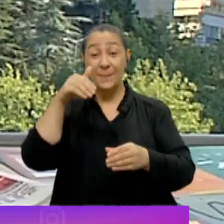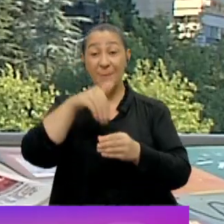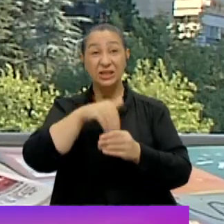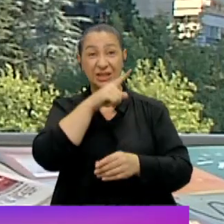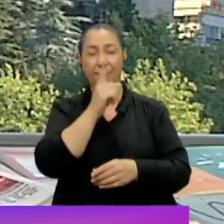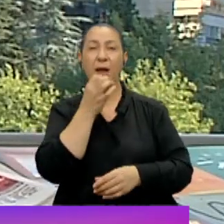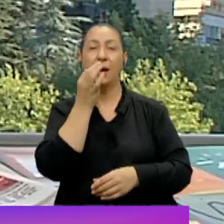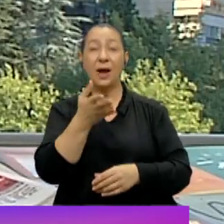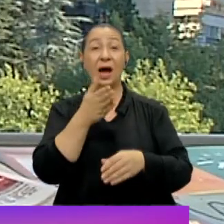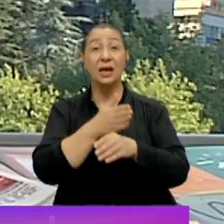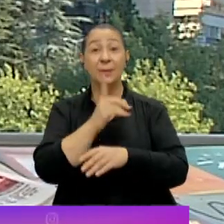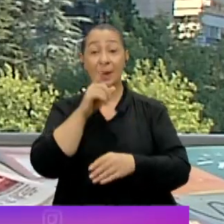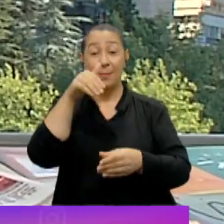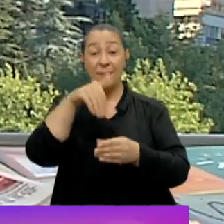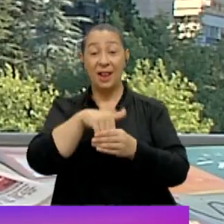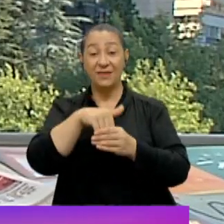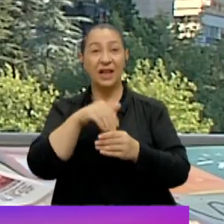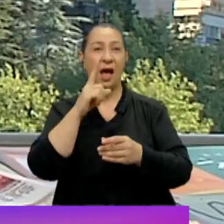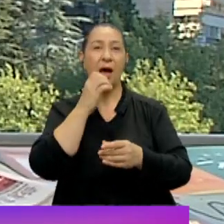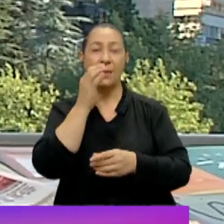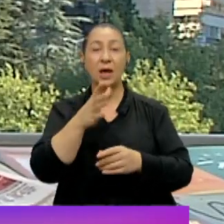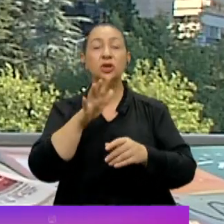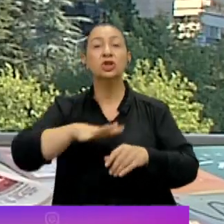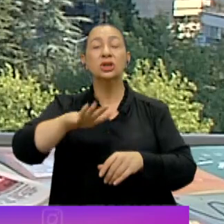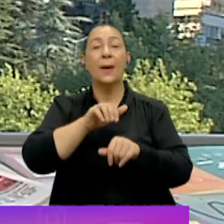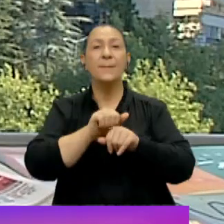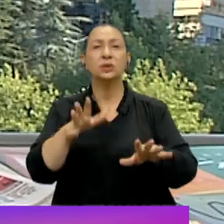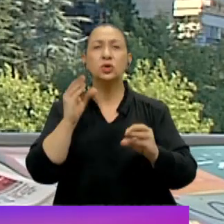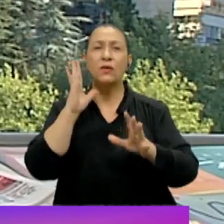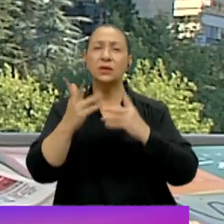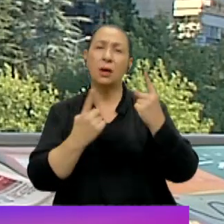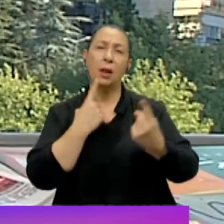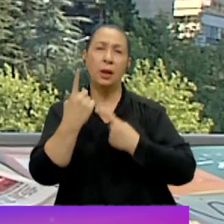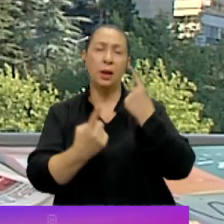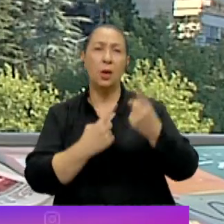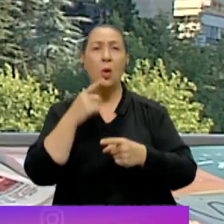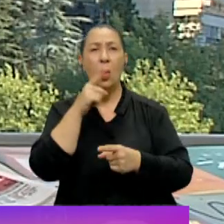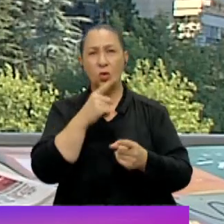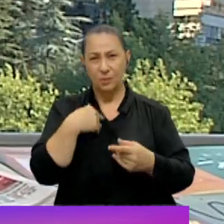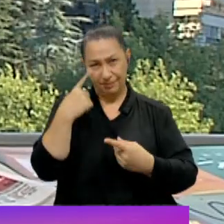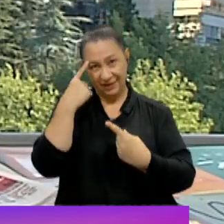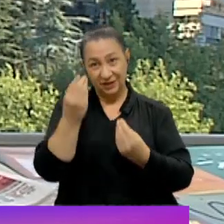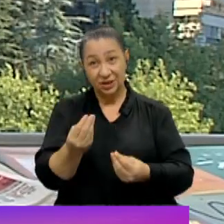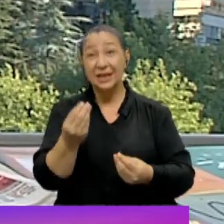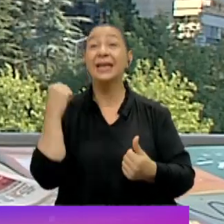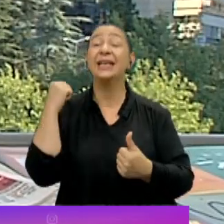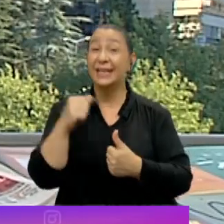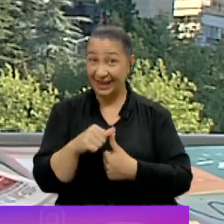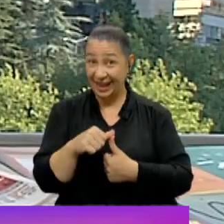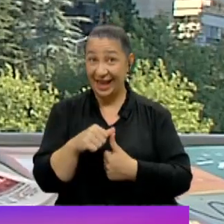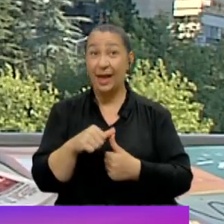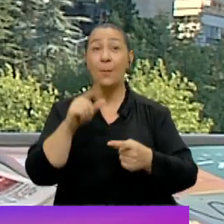meclisten bir haber, aslında bir milletvekiline dair bir haber, sosyal medyada çokça konuşuldu. Onu aktaracağız. Ve yine